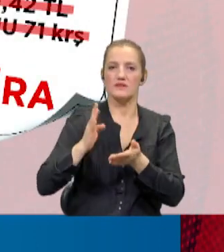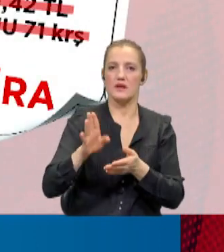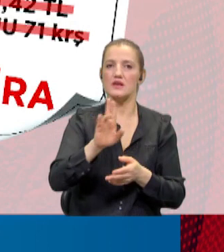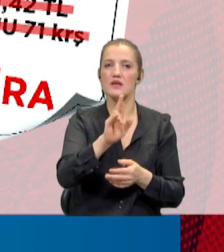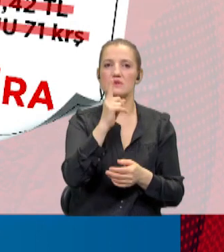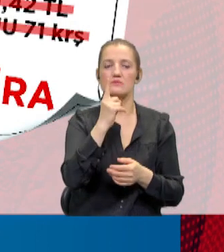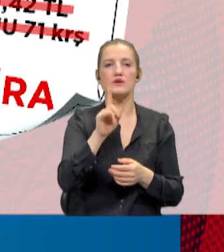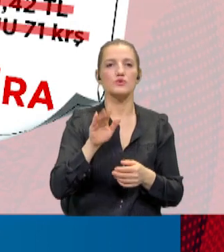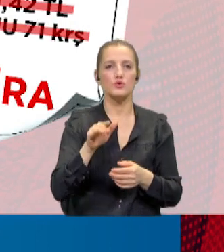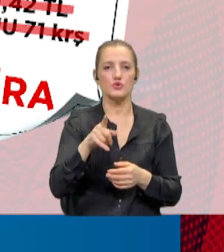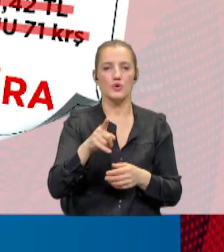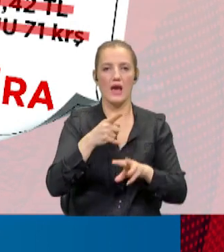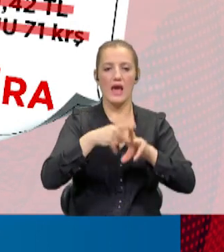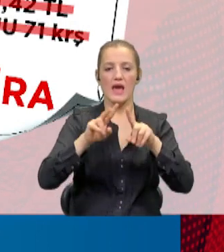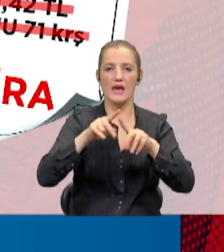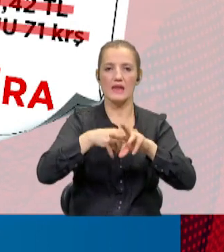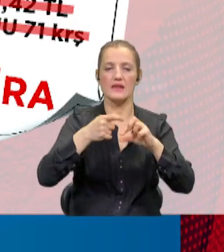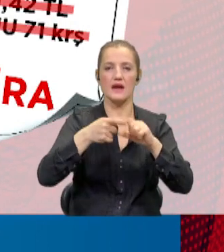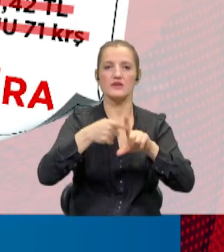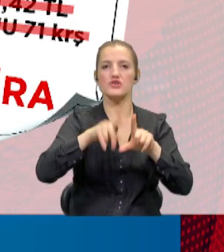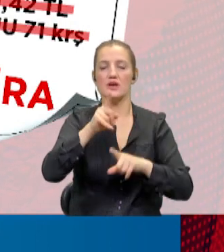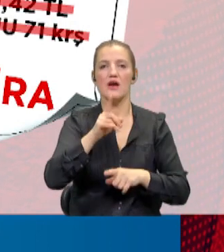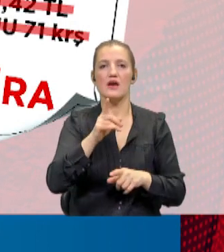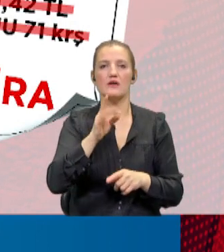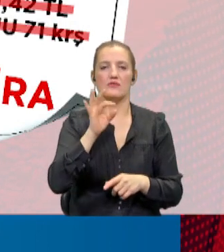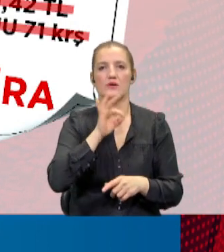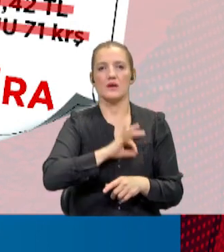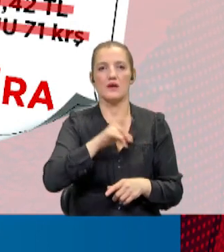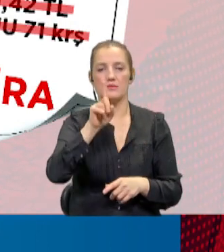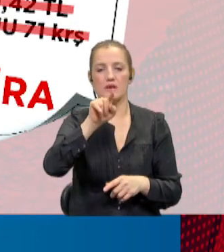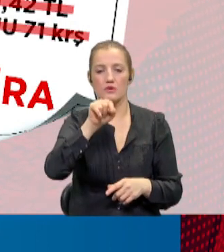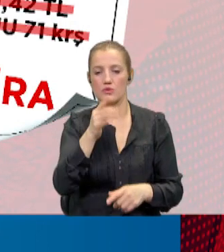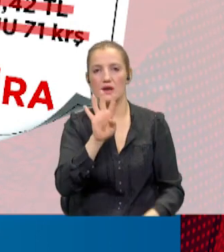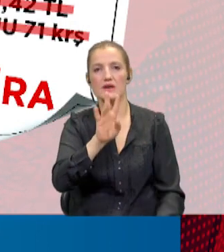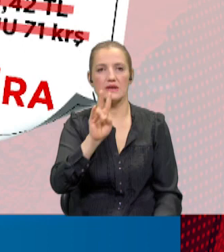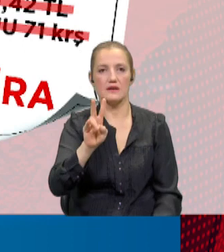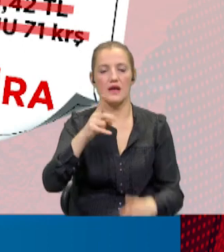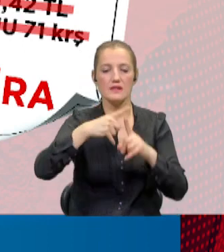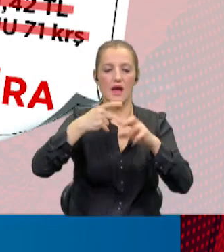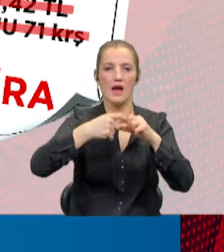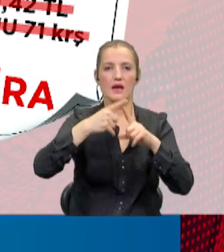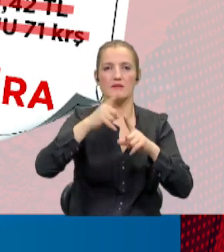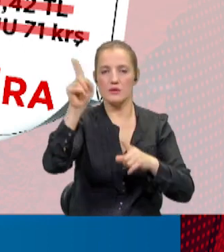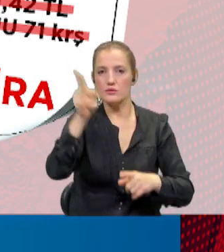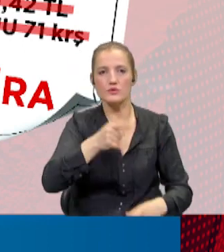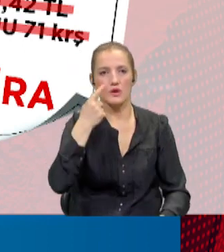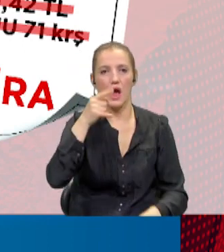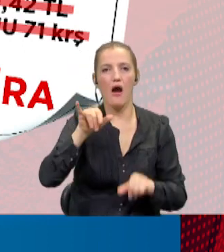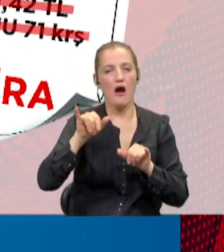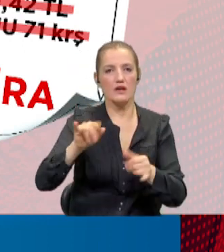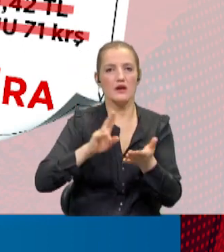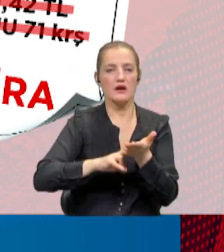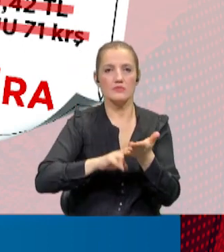71 kuruşluk enerji fonundan kar etti 1.42 lira da evde payından kar etti Fakat aynı abone